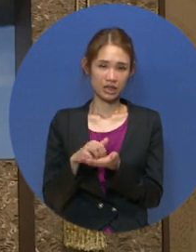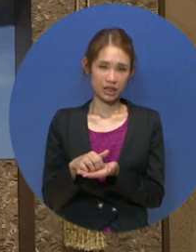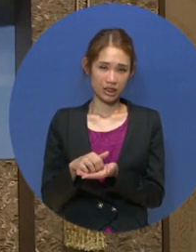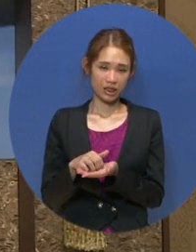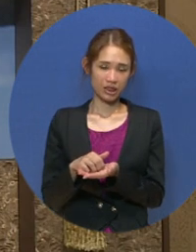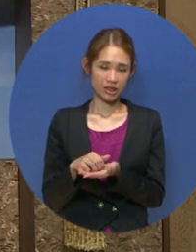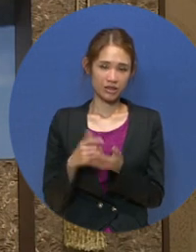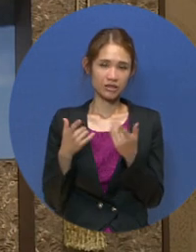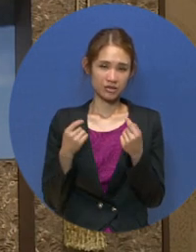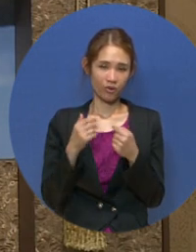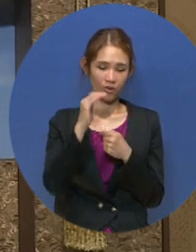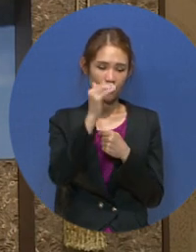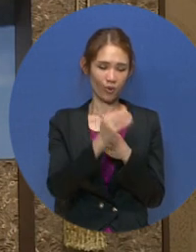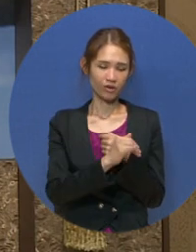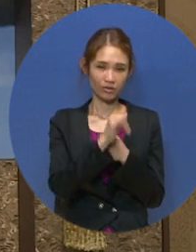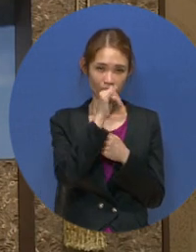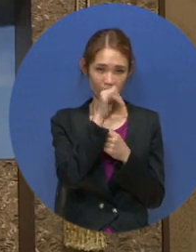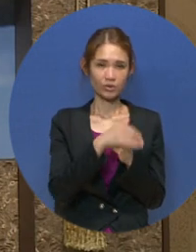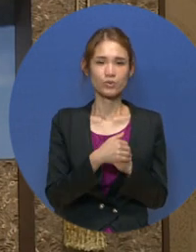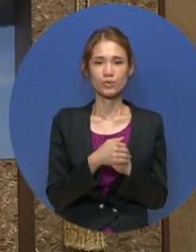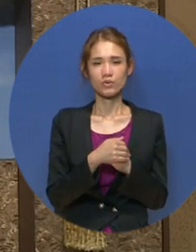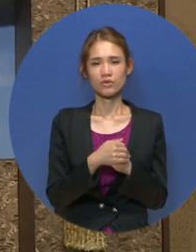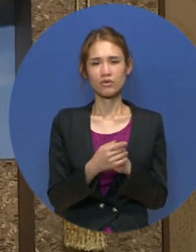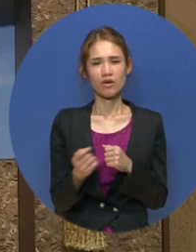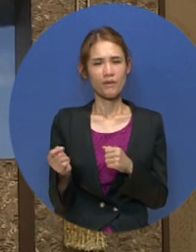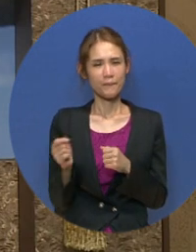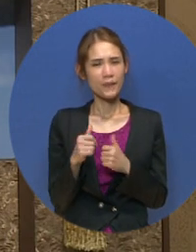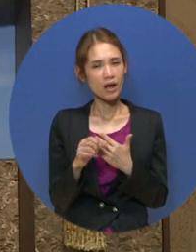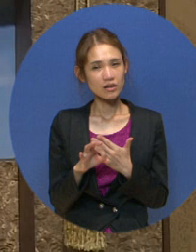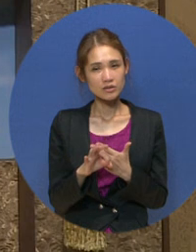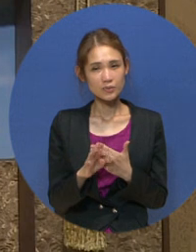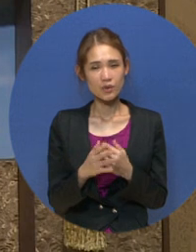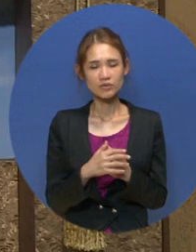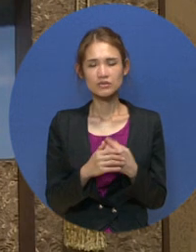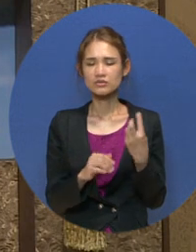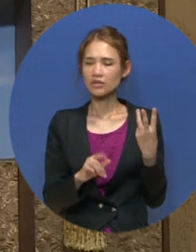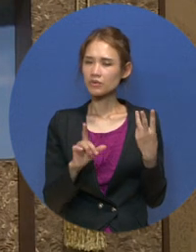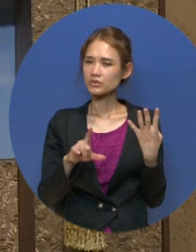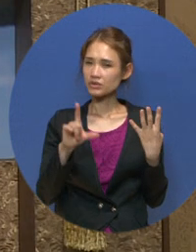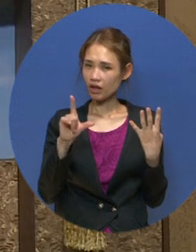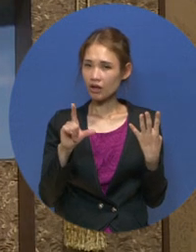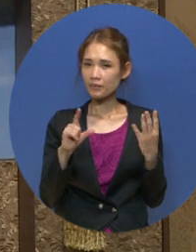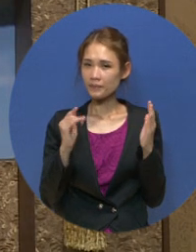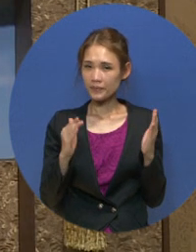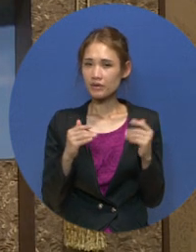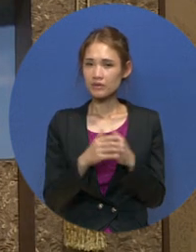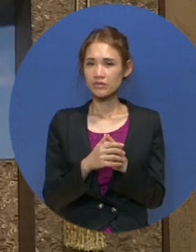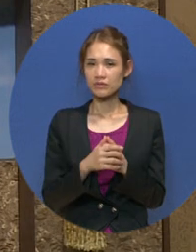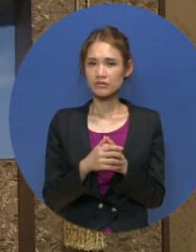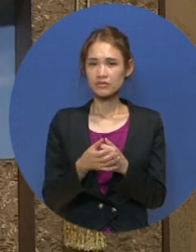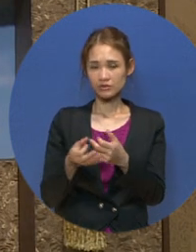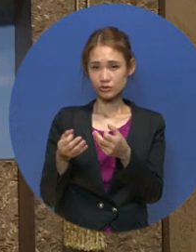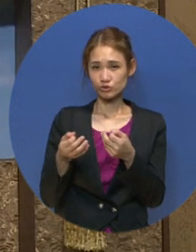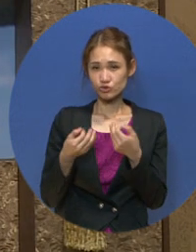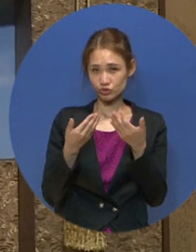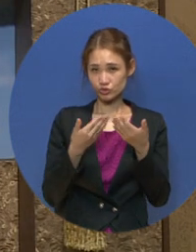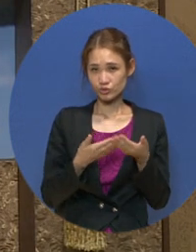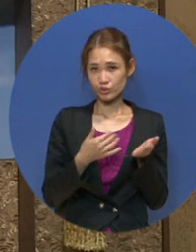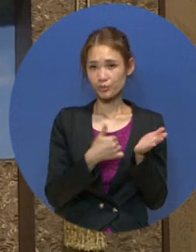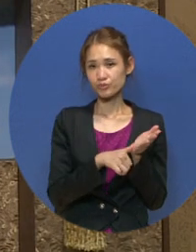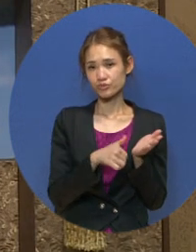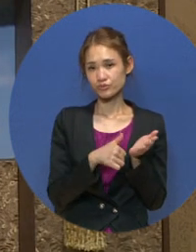되는 이제 그런 과정이 거치는데요. 빠른 경우에는 한 3, 4일 만에 기증해 주신